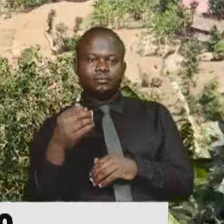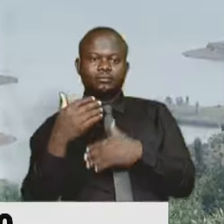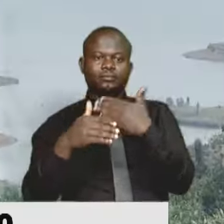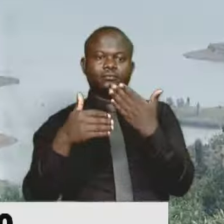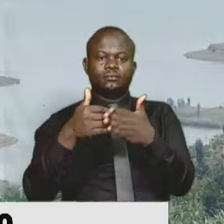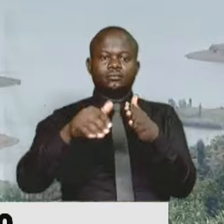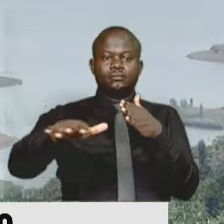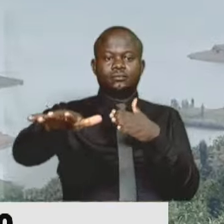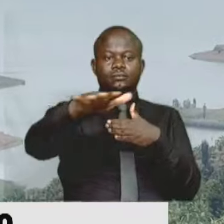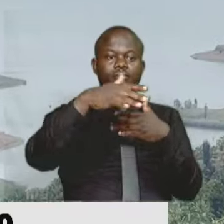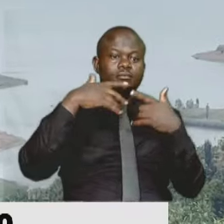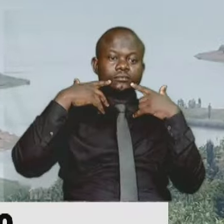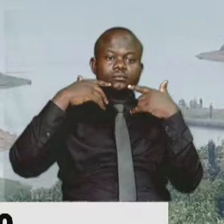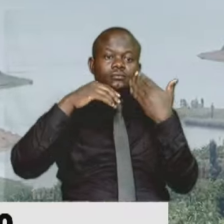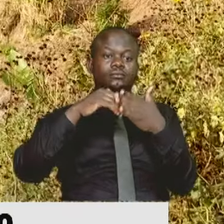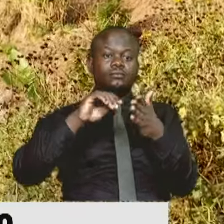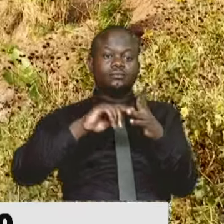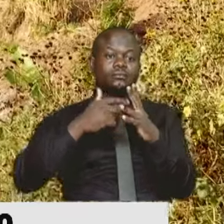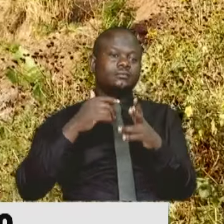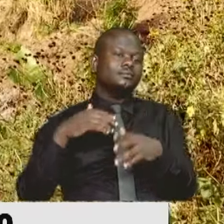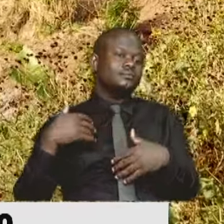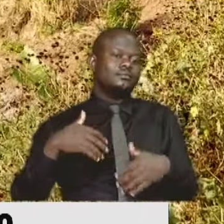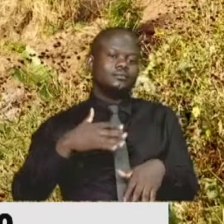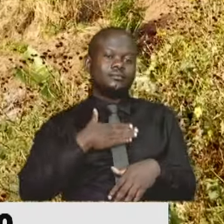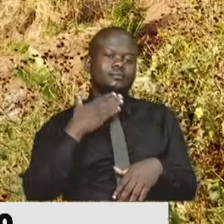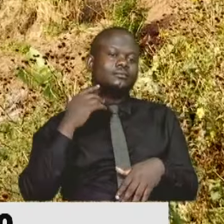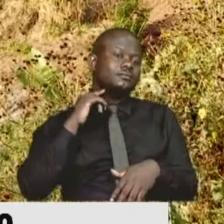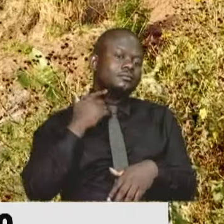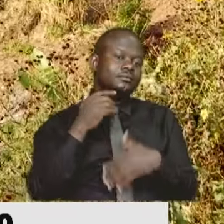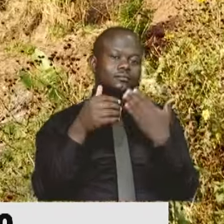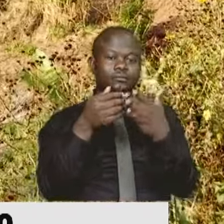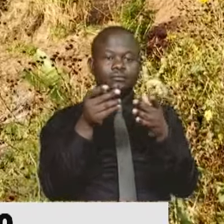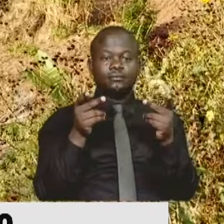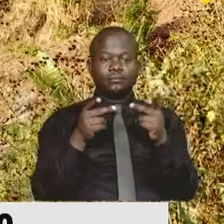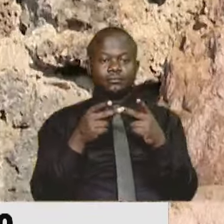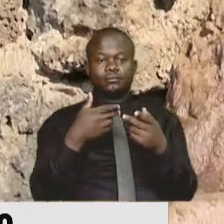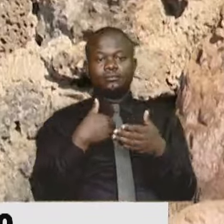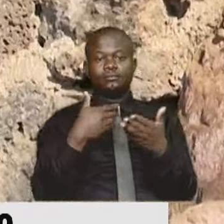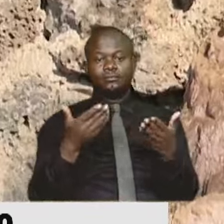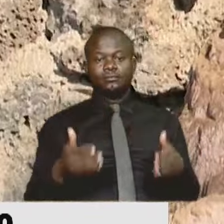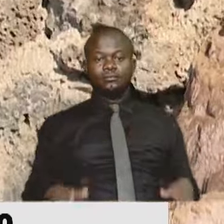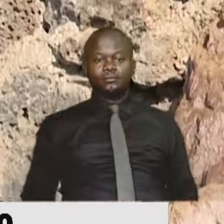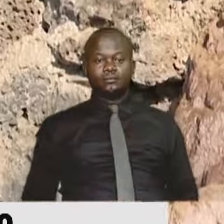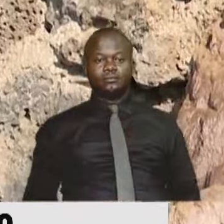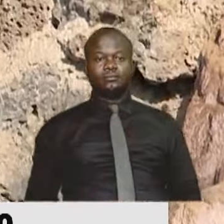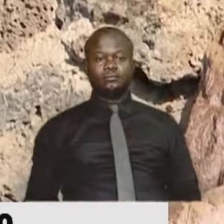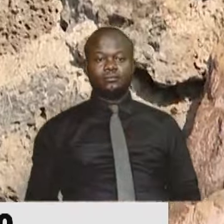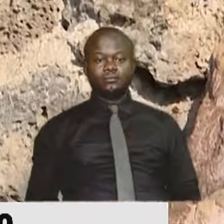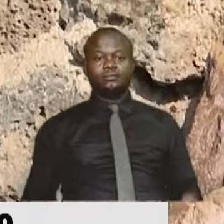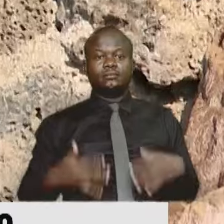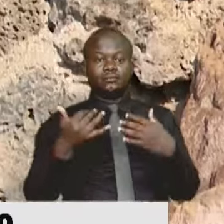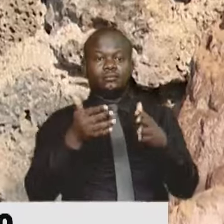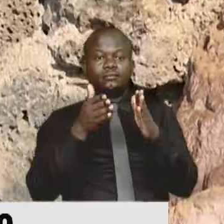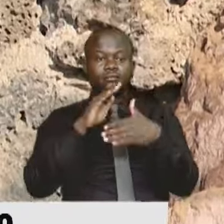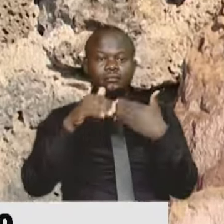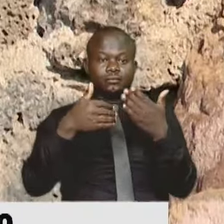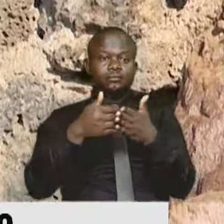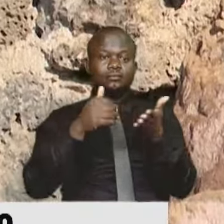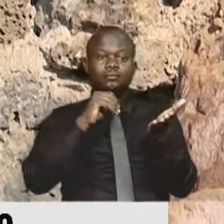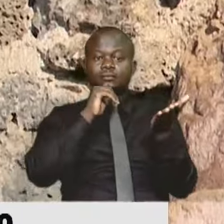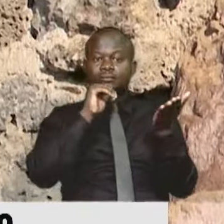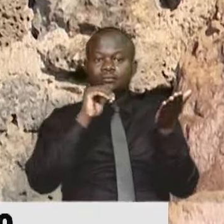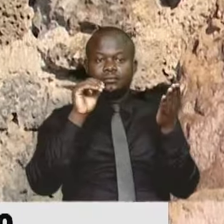z'iki kiyaga bavuga ko batangiye kumva icyanga cy'agaciro gace batuyemo gafite. Umuntu utuye hano isaha ku isaha